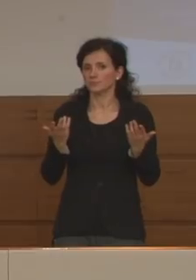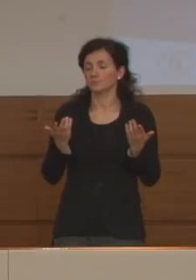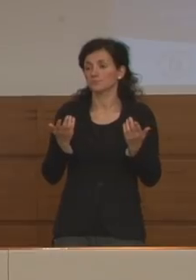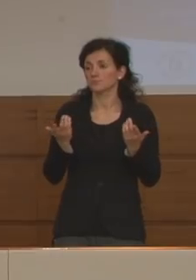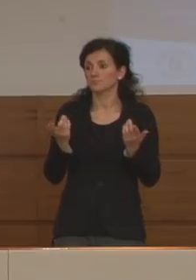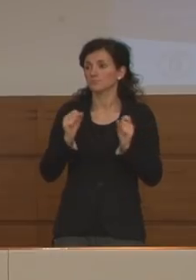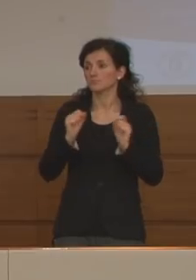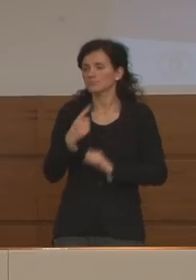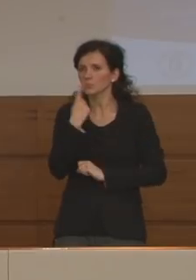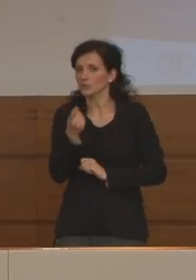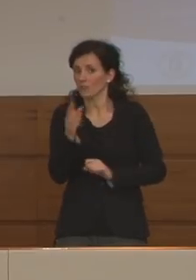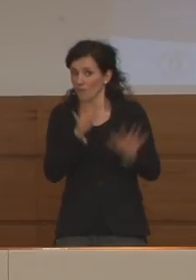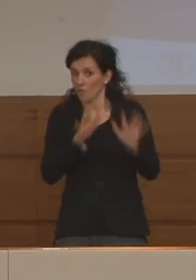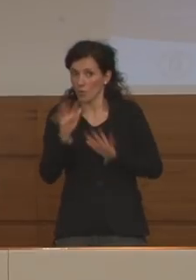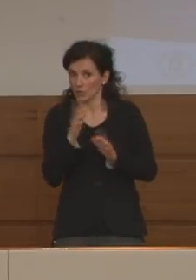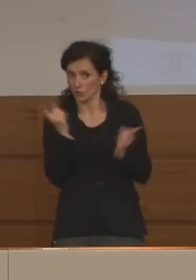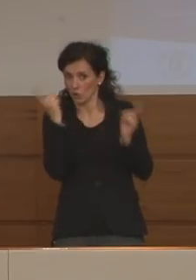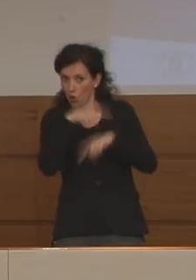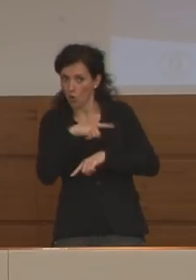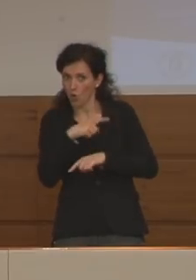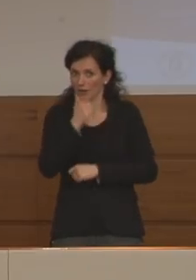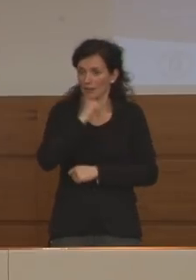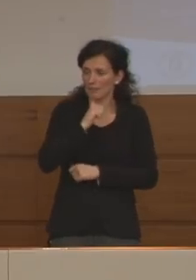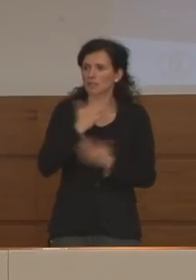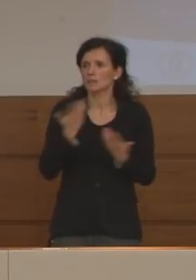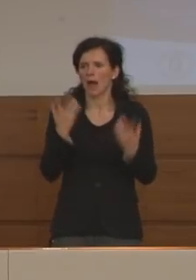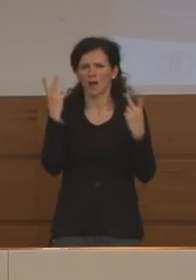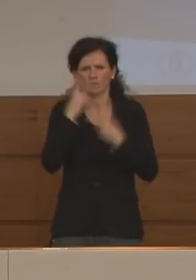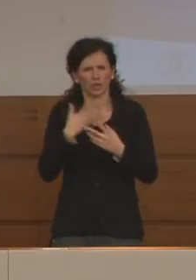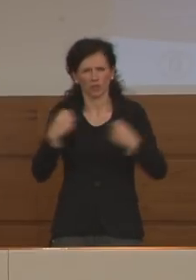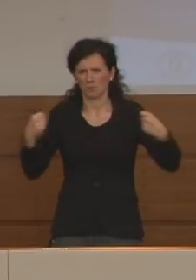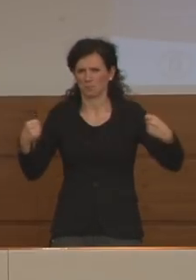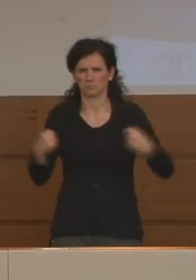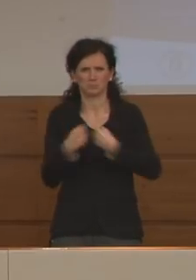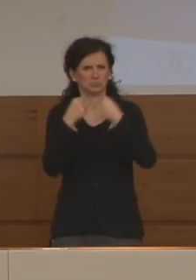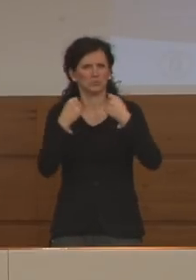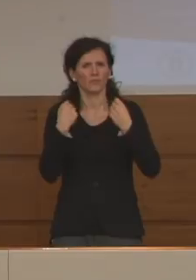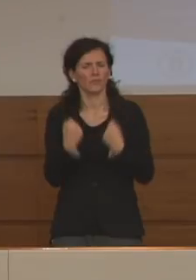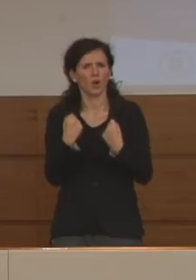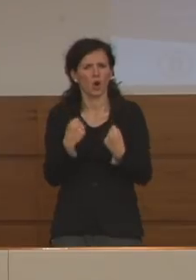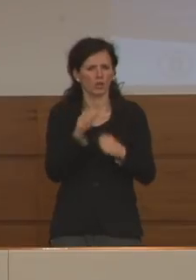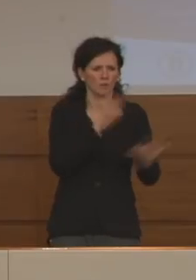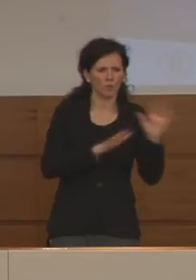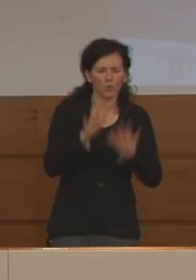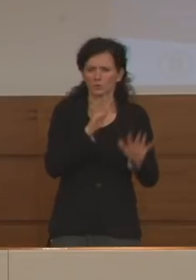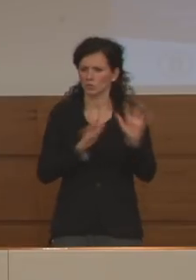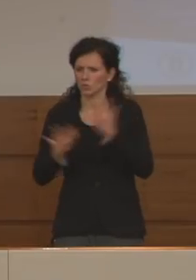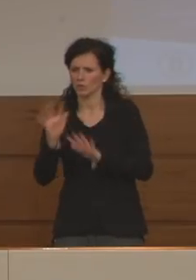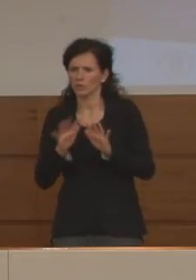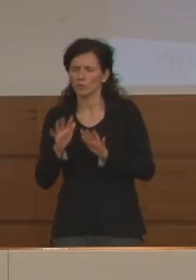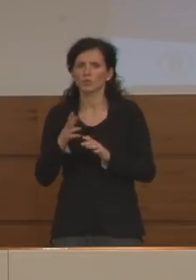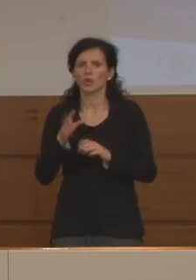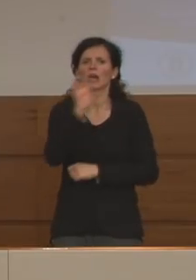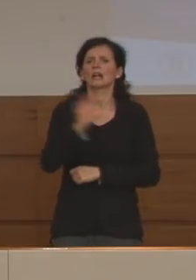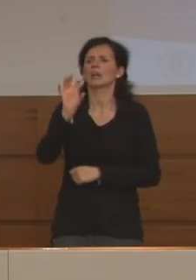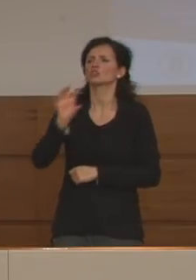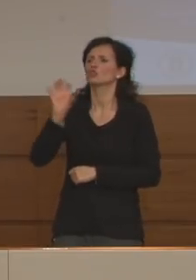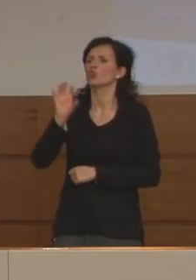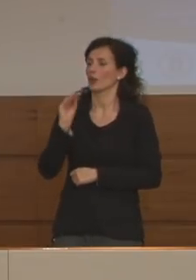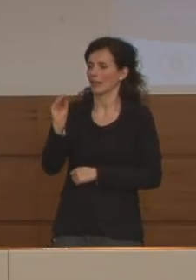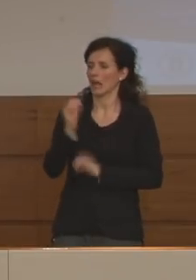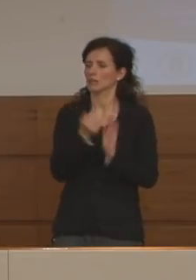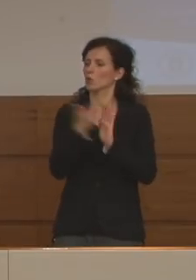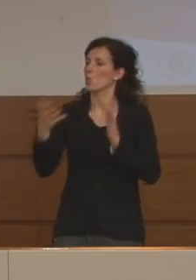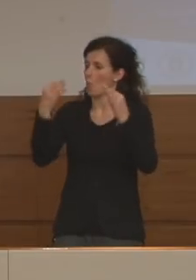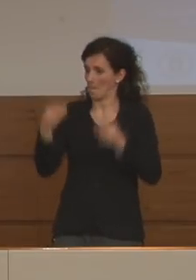tenere in questo senso ma c'è uno scontro vero e proprio noi chiediamo lì con le regioni un tot ci arriva altro